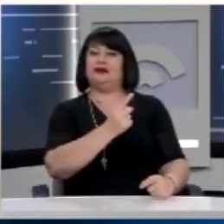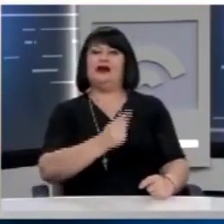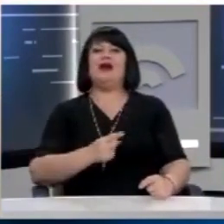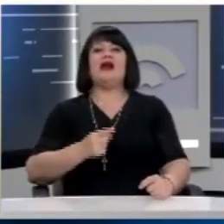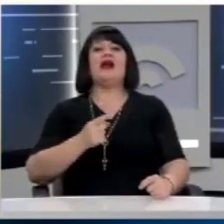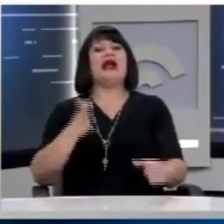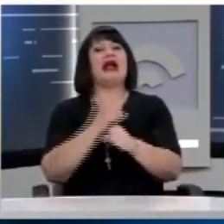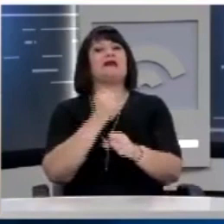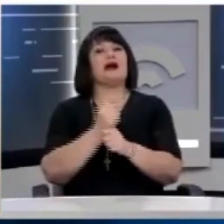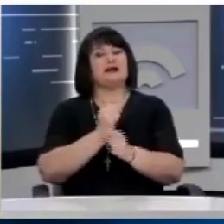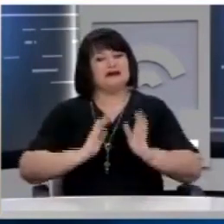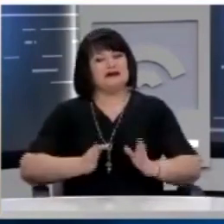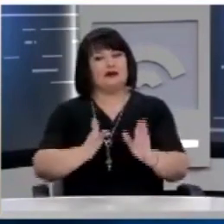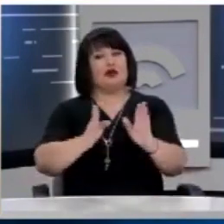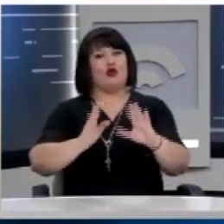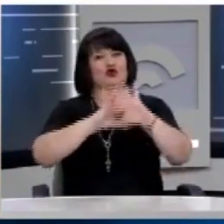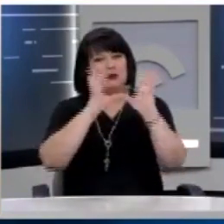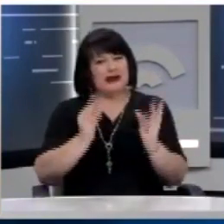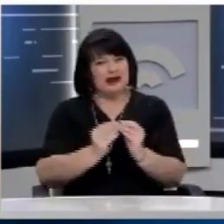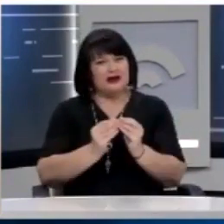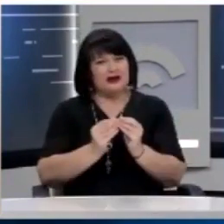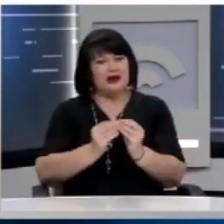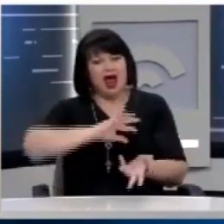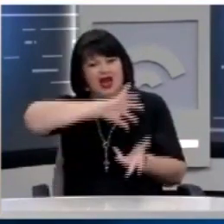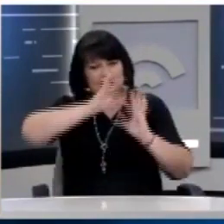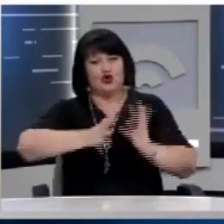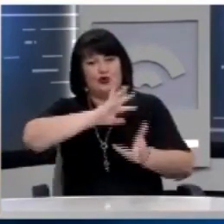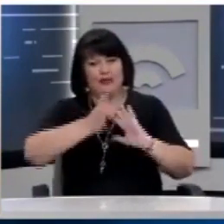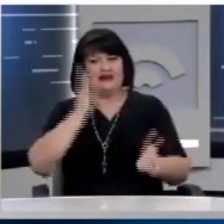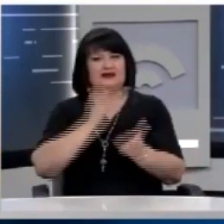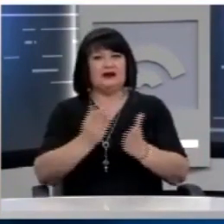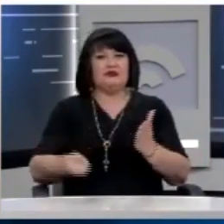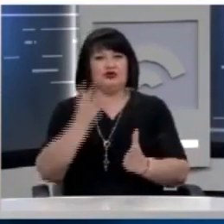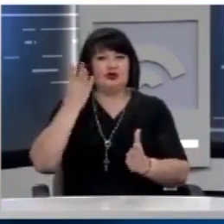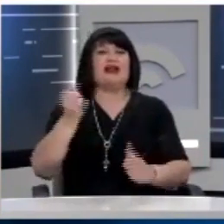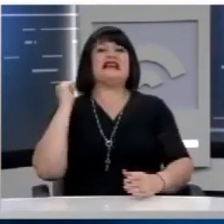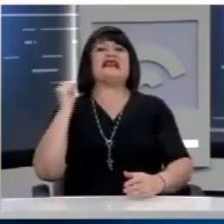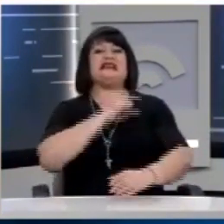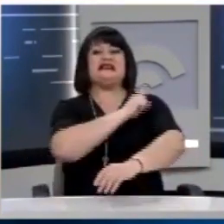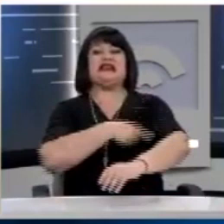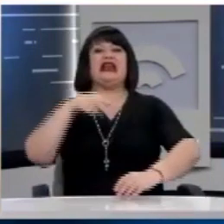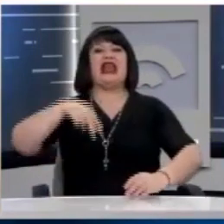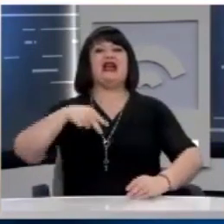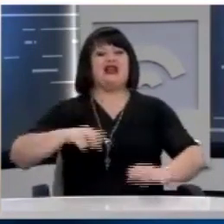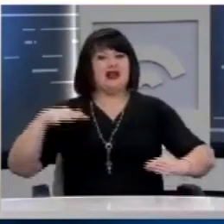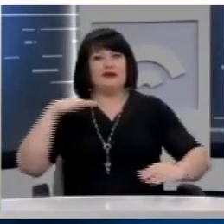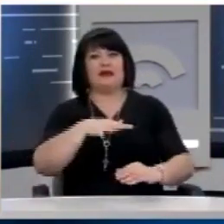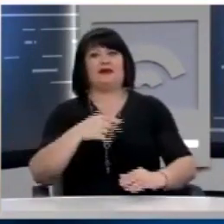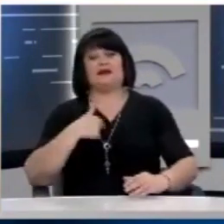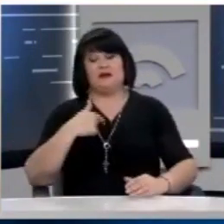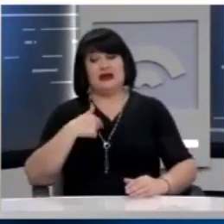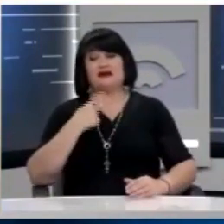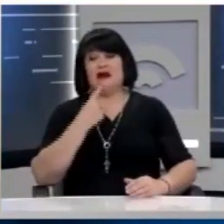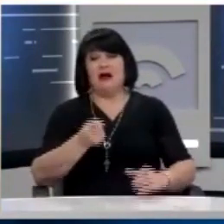κατακτήσεις ενταγμένες στον δρόμο των συνολικότερων ρήξεων και ανατροπών για μια ισχυρή λαϊκή αντεπίθεση. Από αυτή την άποψη, κύριε